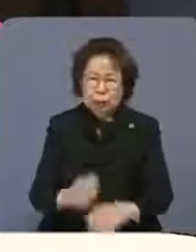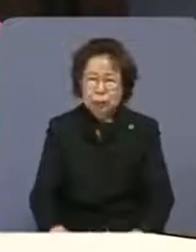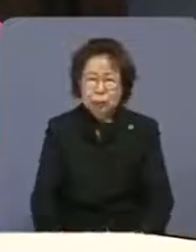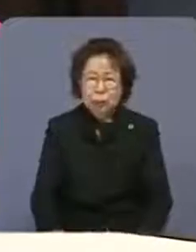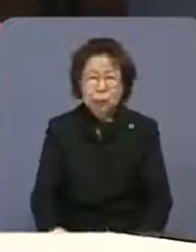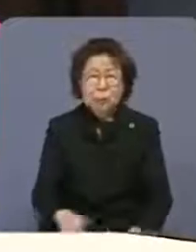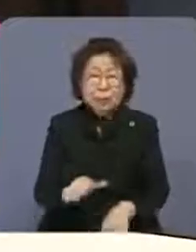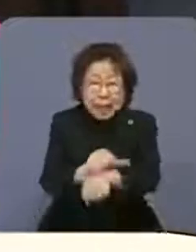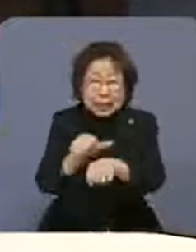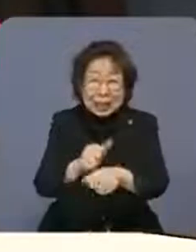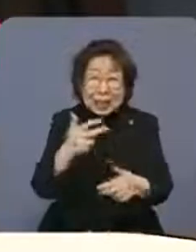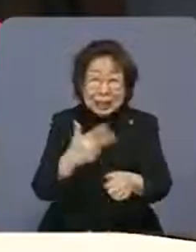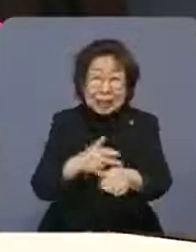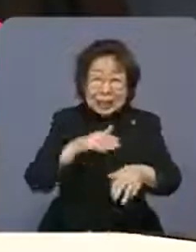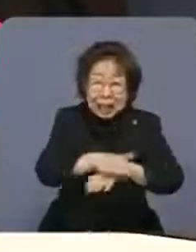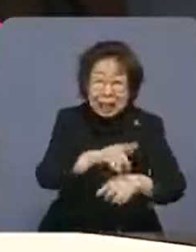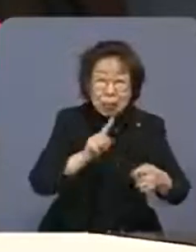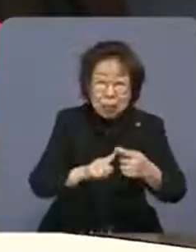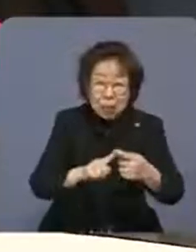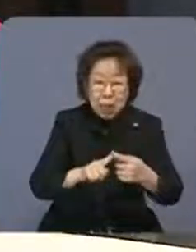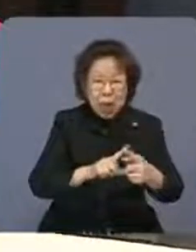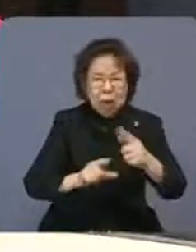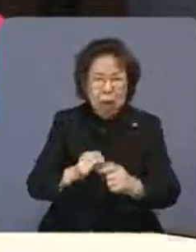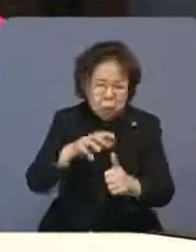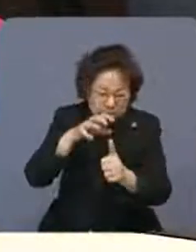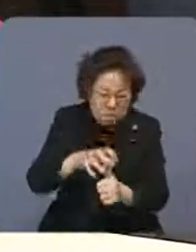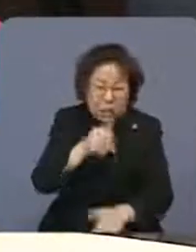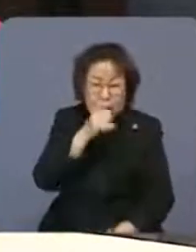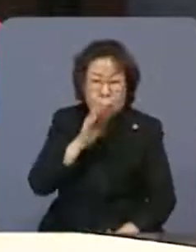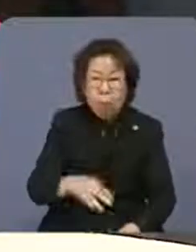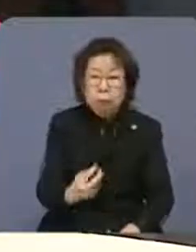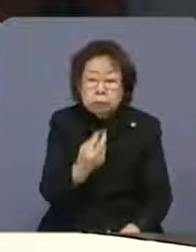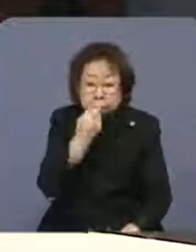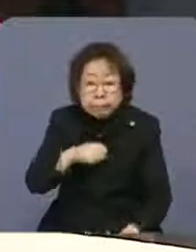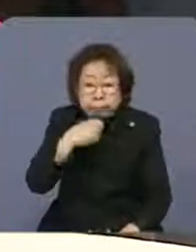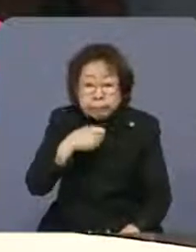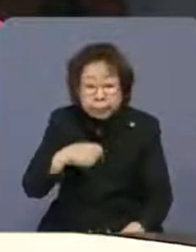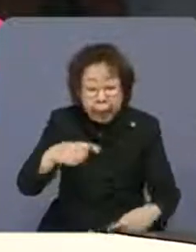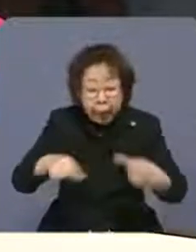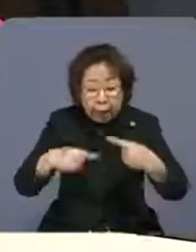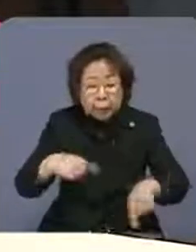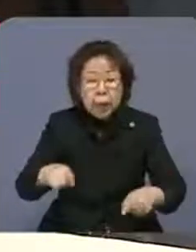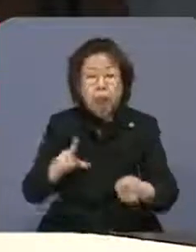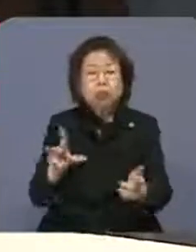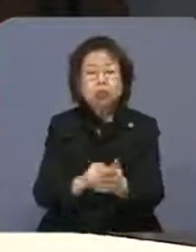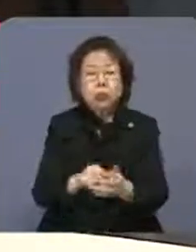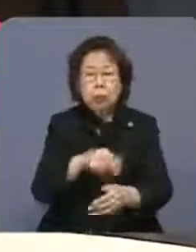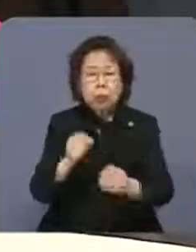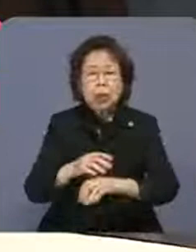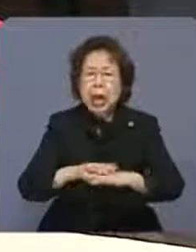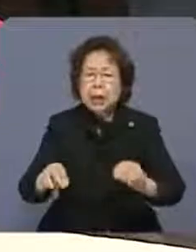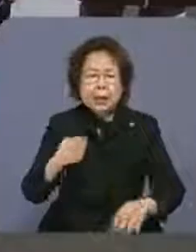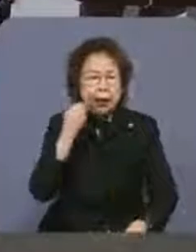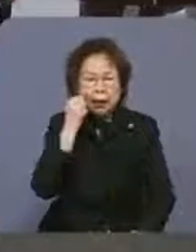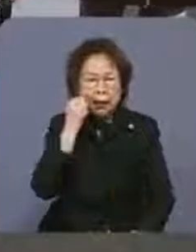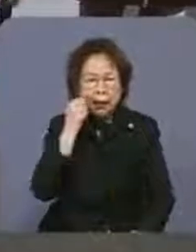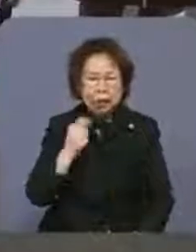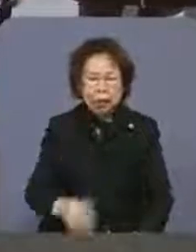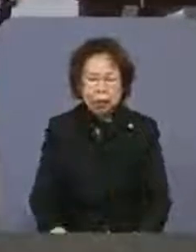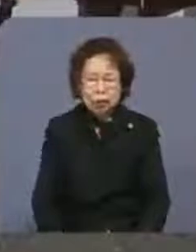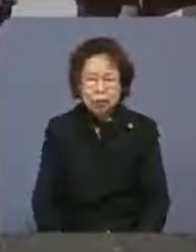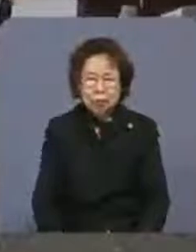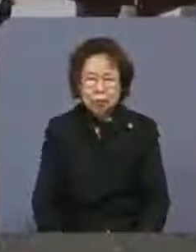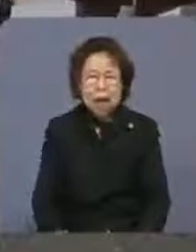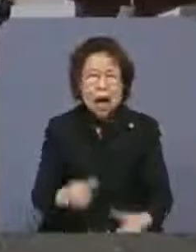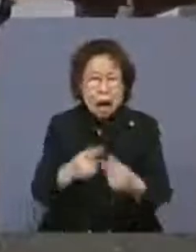5시간 선생님들의 어떤 압축 노동은 계속될 것이고 행정 업무에 대한 문제는 여전히 해결되지 않은 부분입니다. 최근